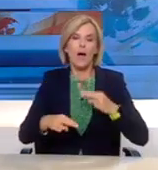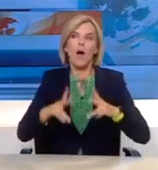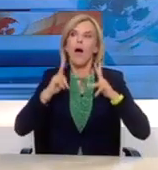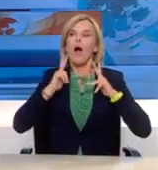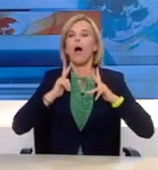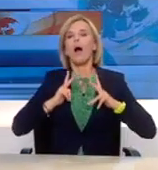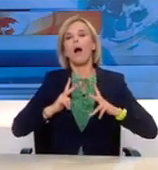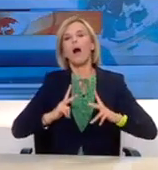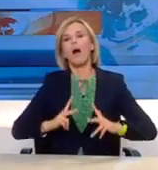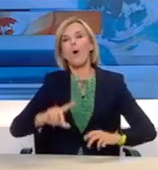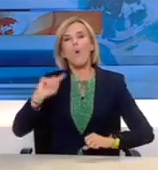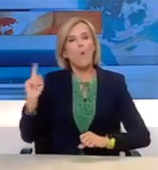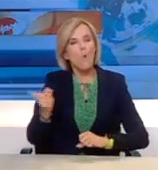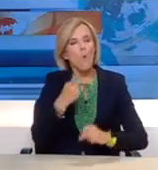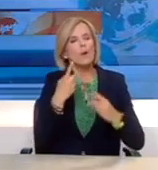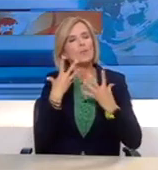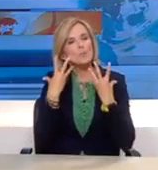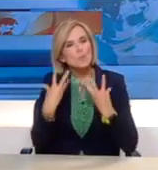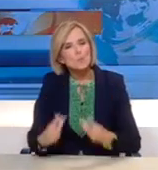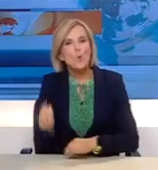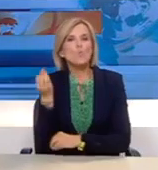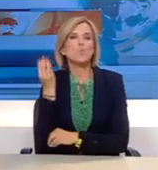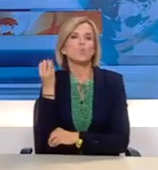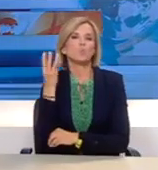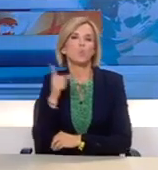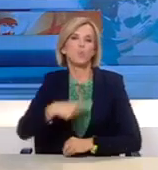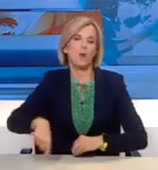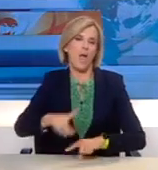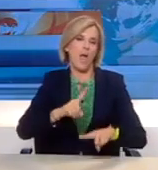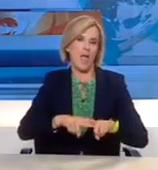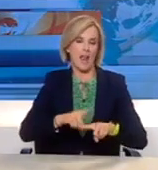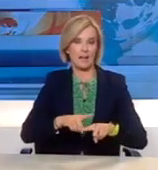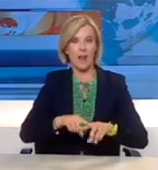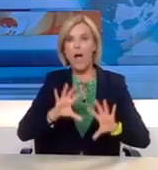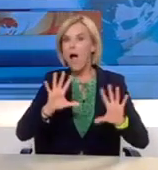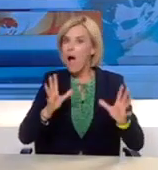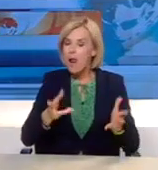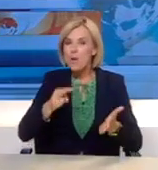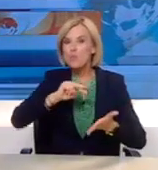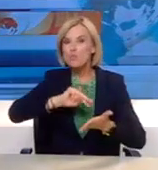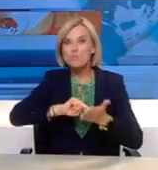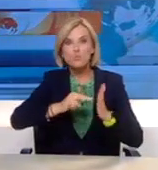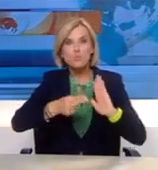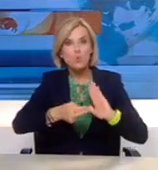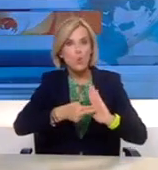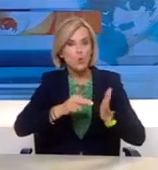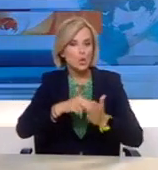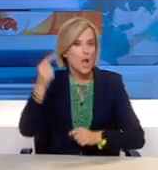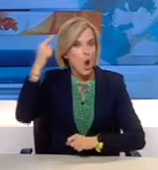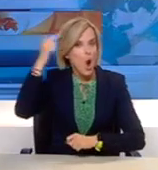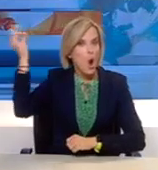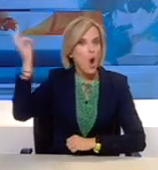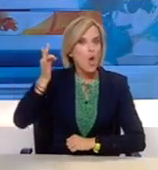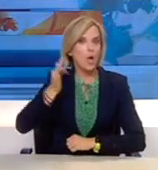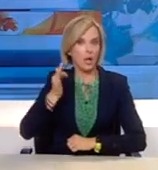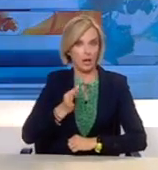έλεγα, που είναι συνυφασμένη με την κουλτούρα πολλών από τους συνανθρώπους μας. Θα πρέπει όμως αυτό να συμβεί με προσοχή και με λογική. Δεν